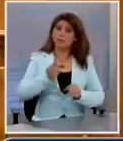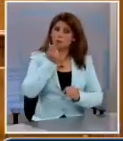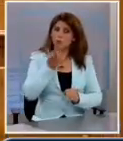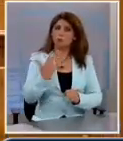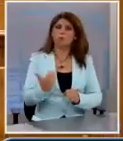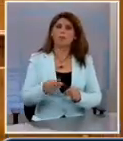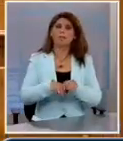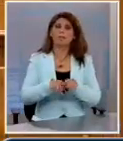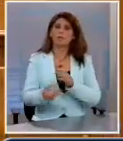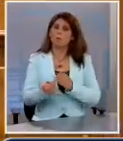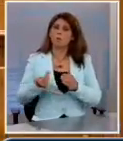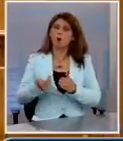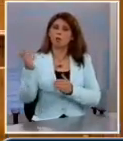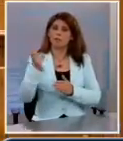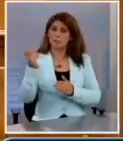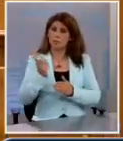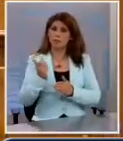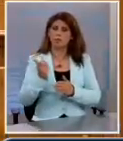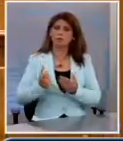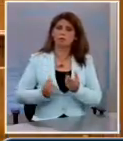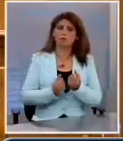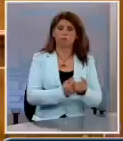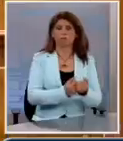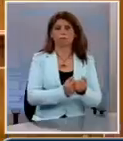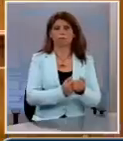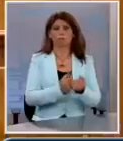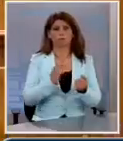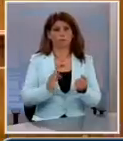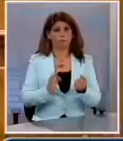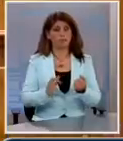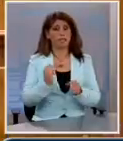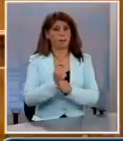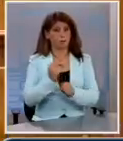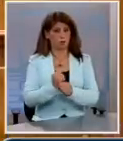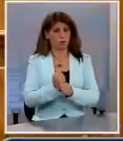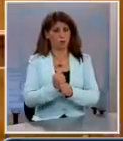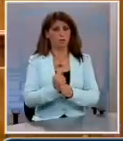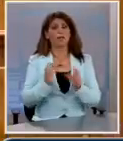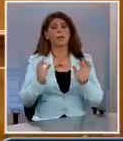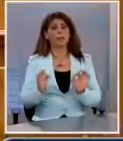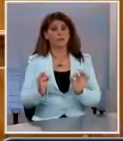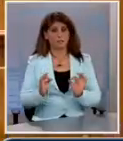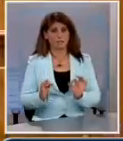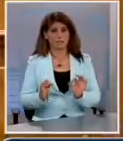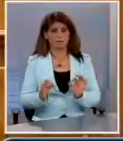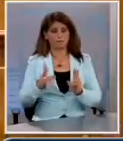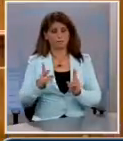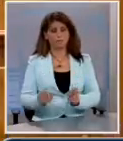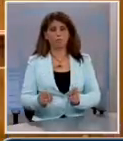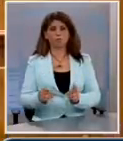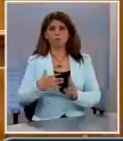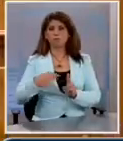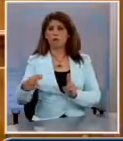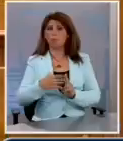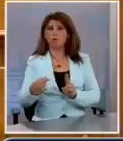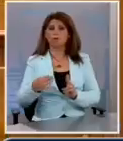αφορούν πρόορες αξιοδοτήσεις, ενισχύοντας φυσικά καθοριστικά την απασχόληση. Και φυσικά σταματώντας τις